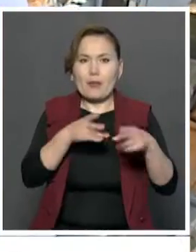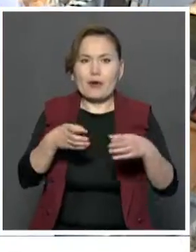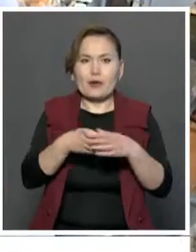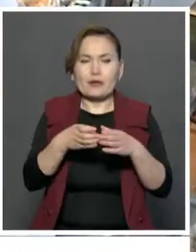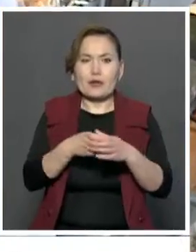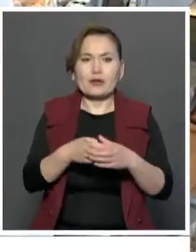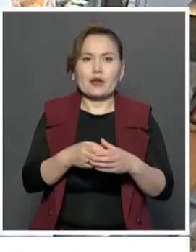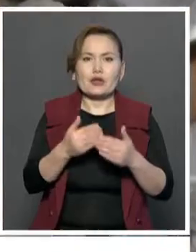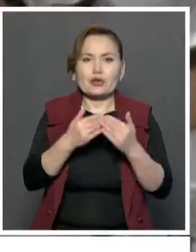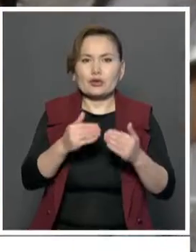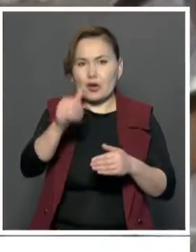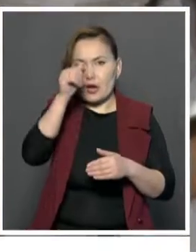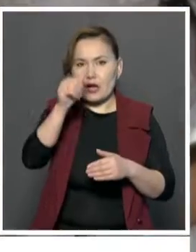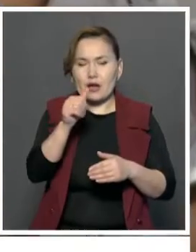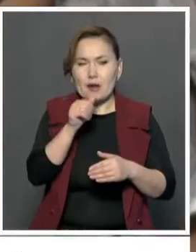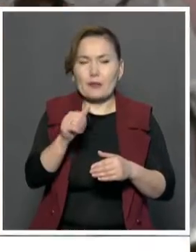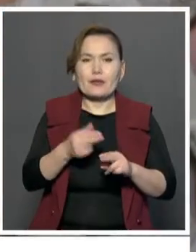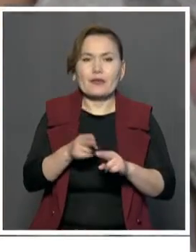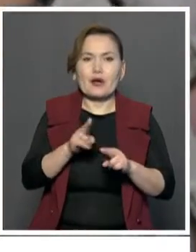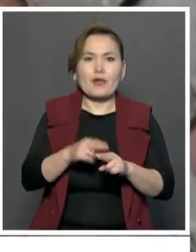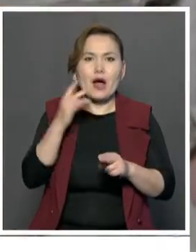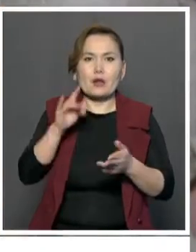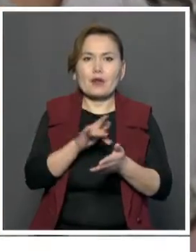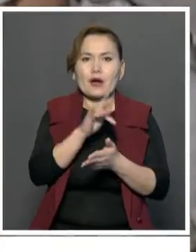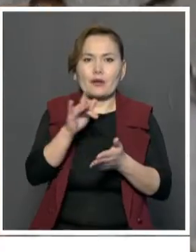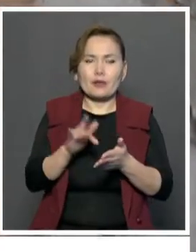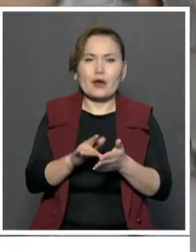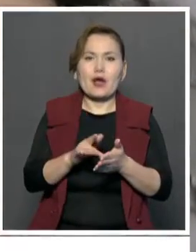тобы соңғы айларда мегаполисте жұмыртқаның шектік